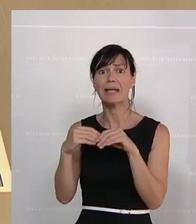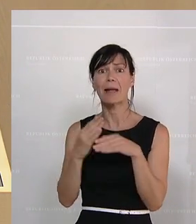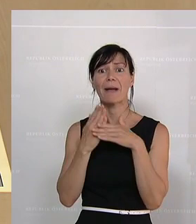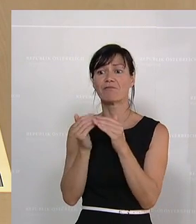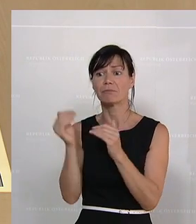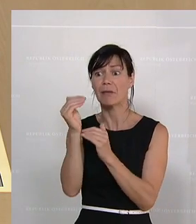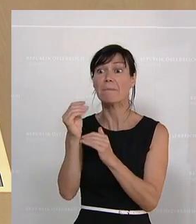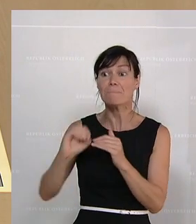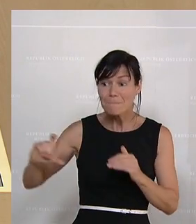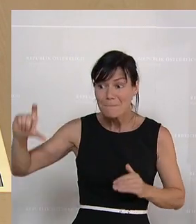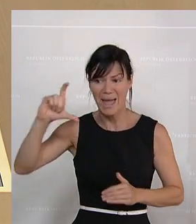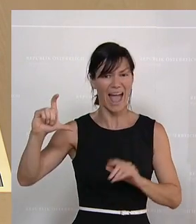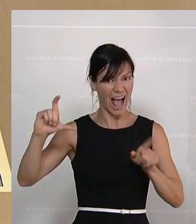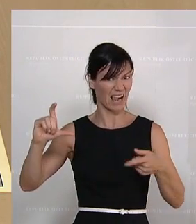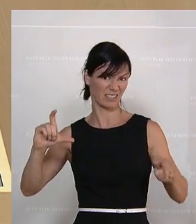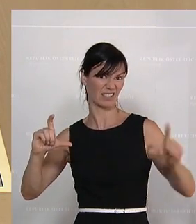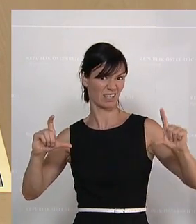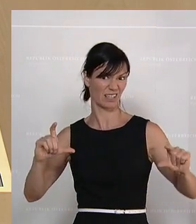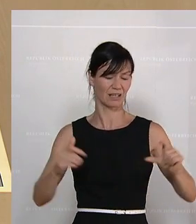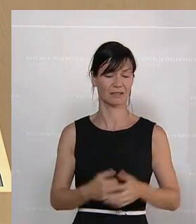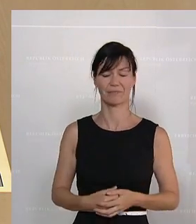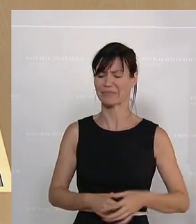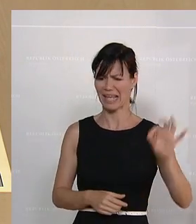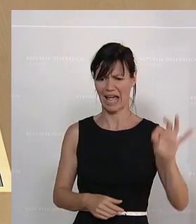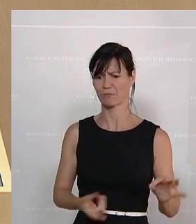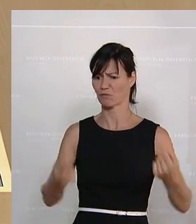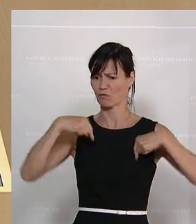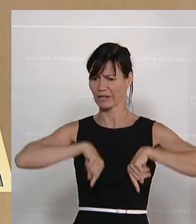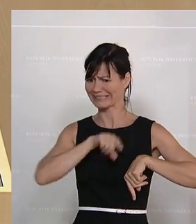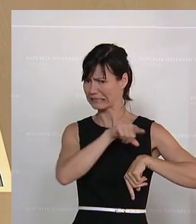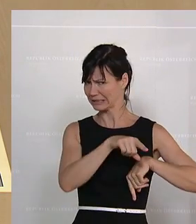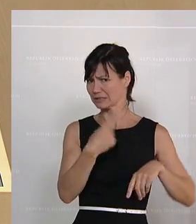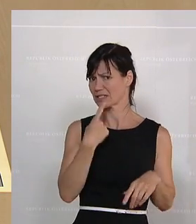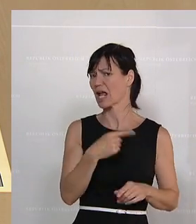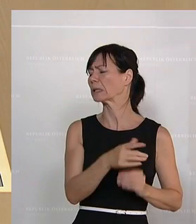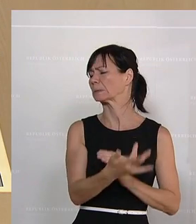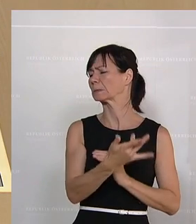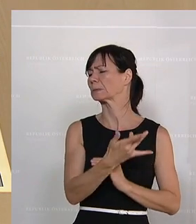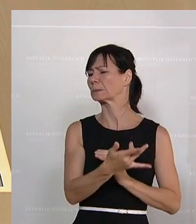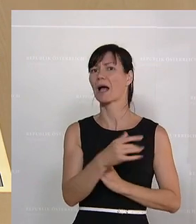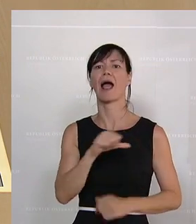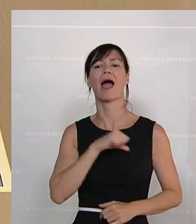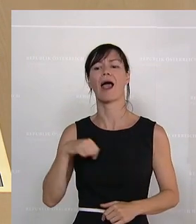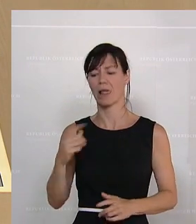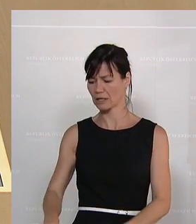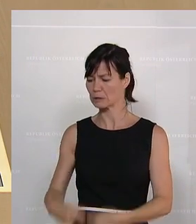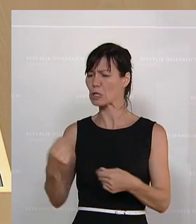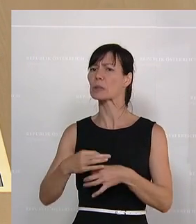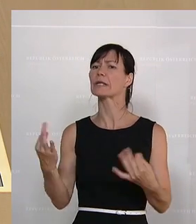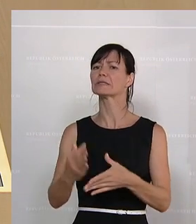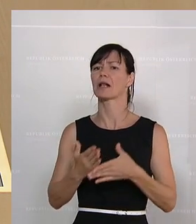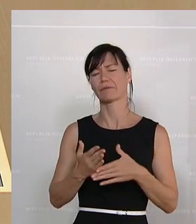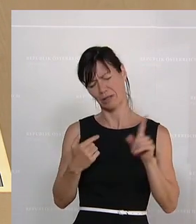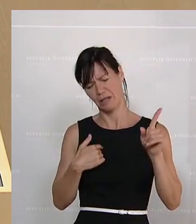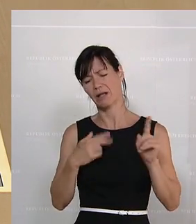wenn parteivorsitzender der spd kritisiert das würde nichts für die alleinerzieherinnen getan ich habe hier ein rechenbeispiel